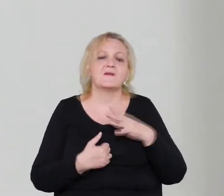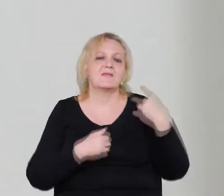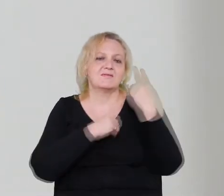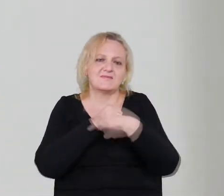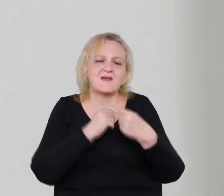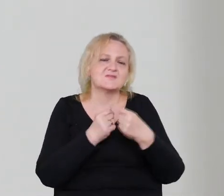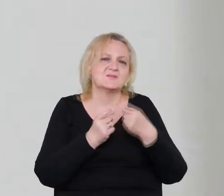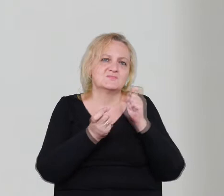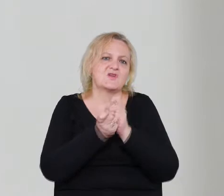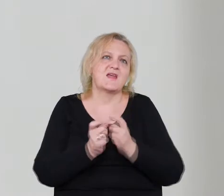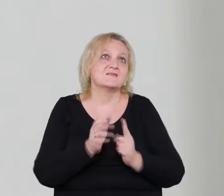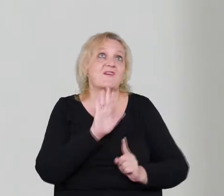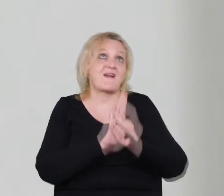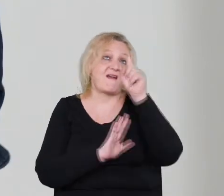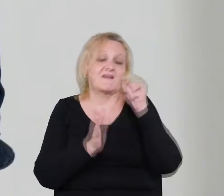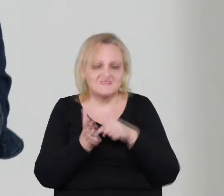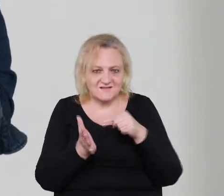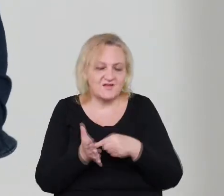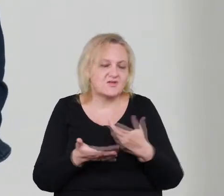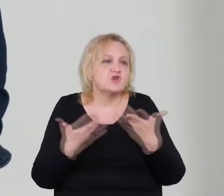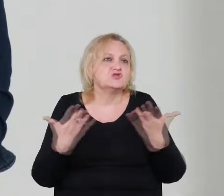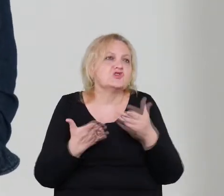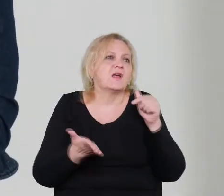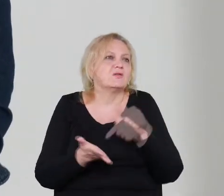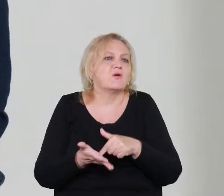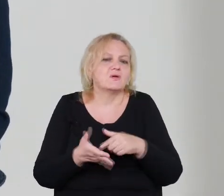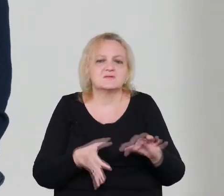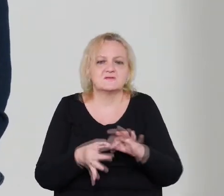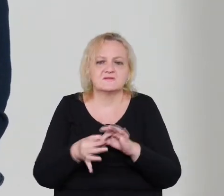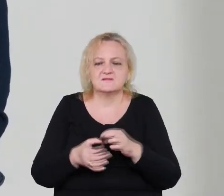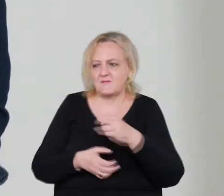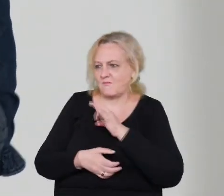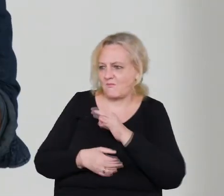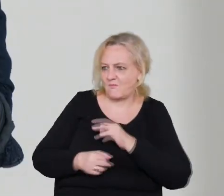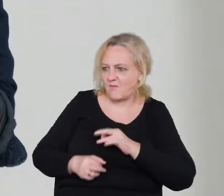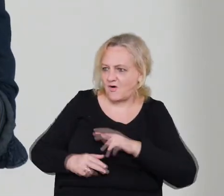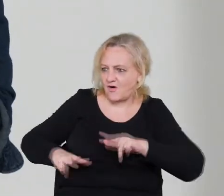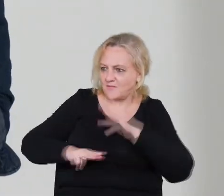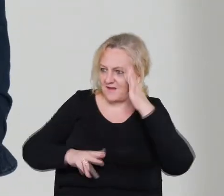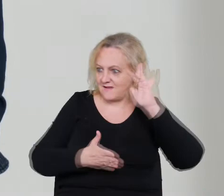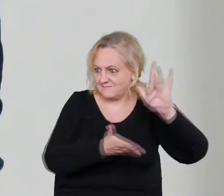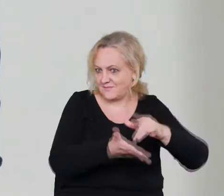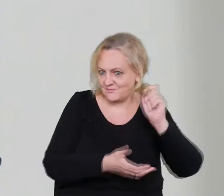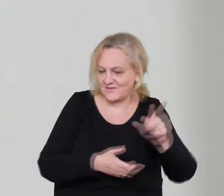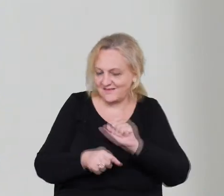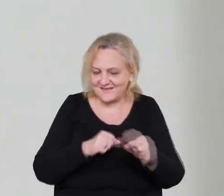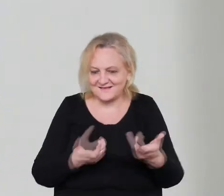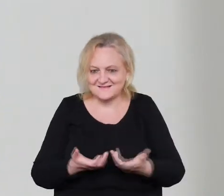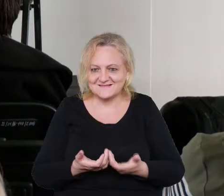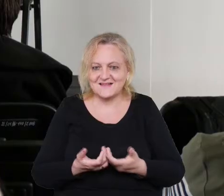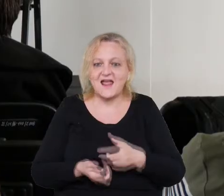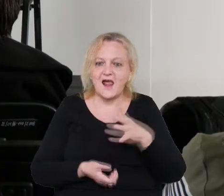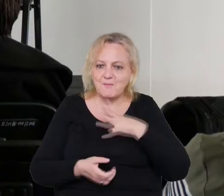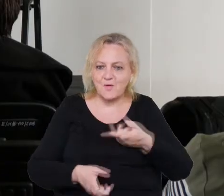też ludzie protestowali do końca nie wiedzieli co to będzie Gdzie ona będzie z czym to się wiąże dokładnie mieliście